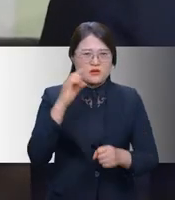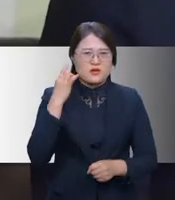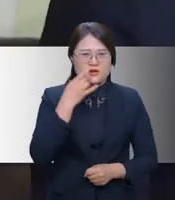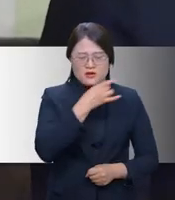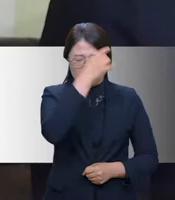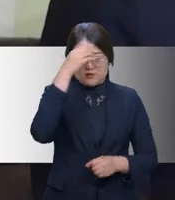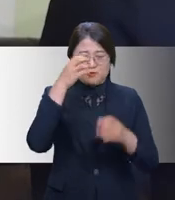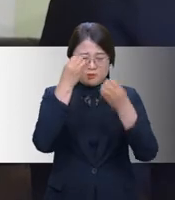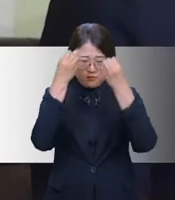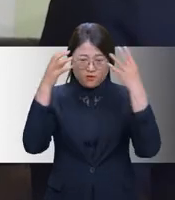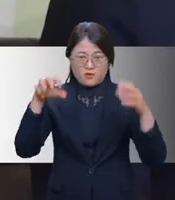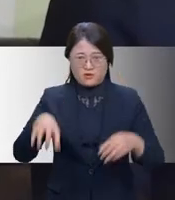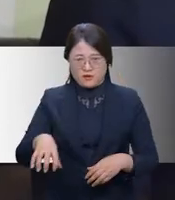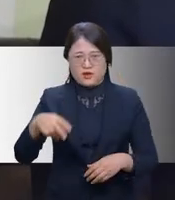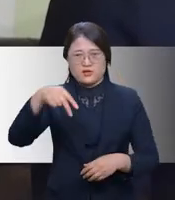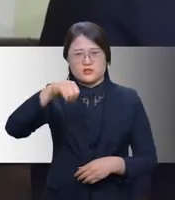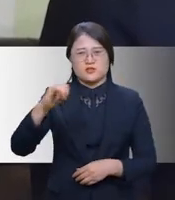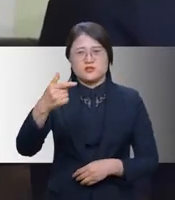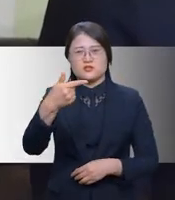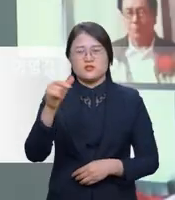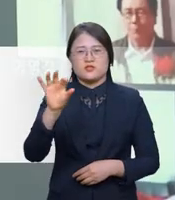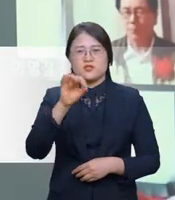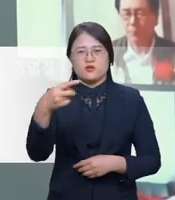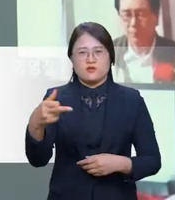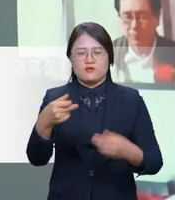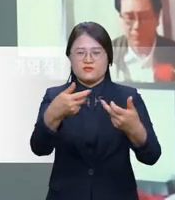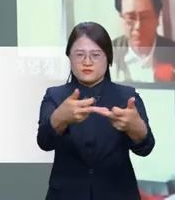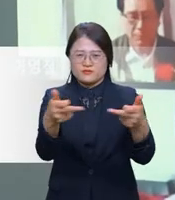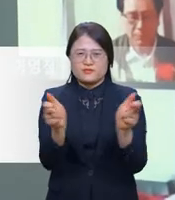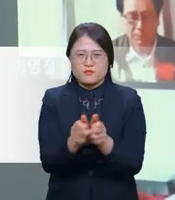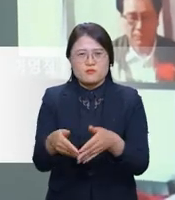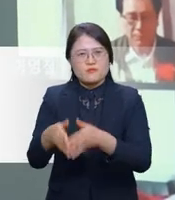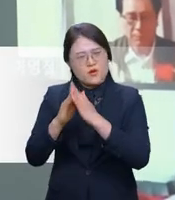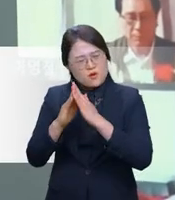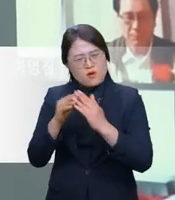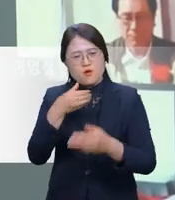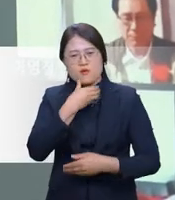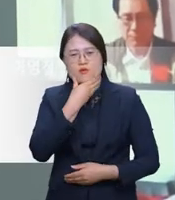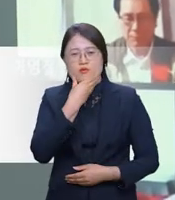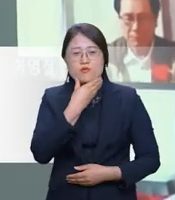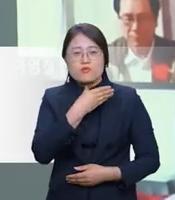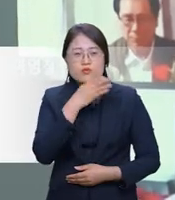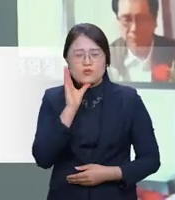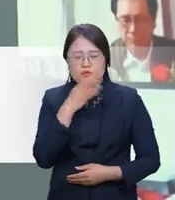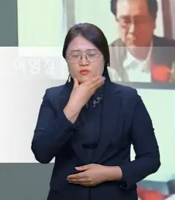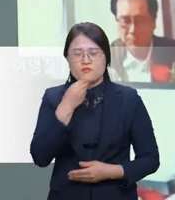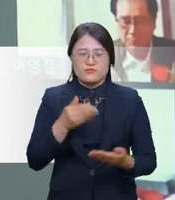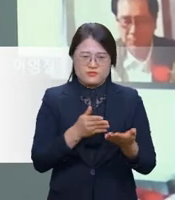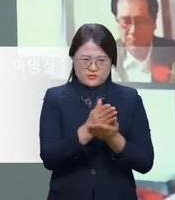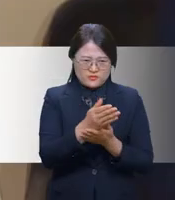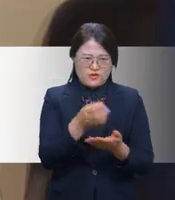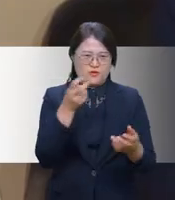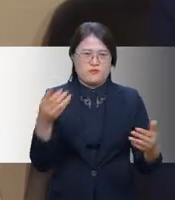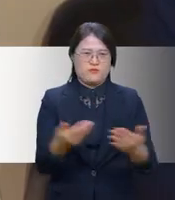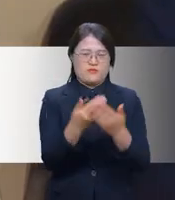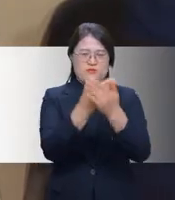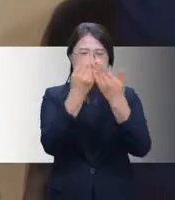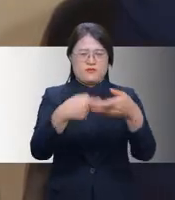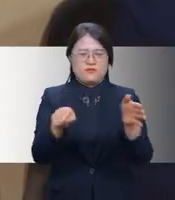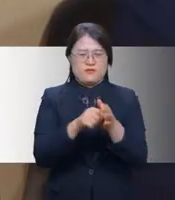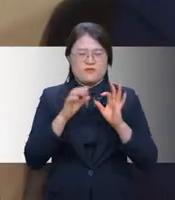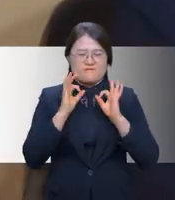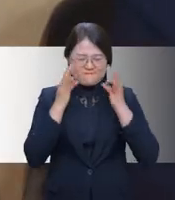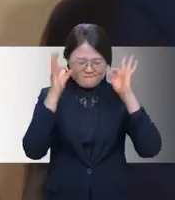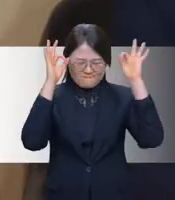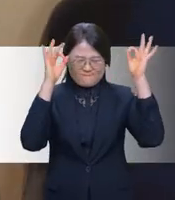조성하고 아름채별관, 시니어클럽 건립 등 다양한 복지정책을 펼쳐 노인복지 분야 발전에 최선을